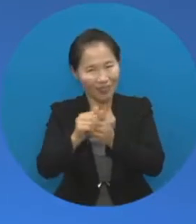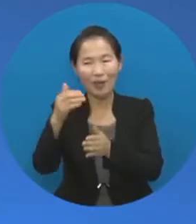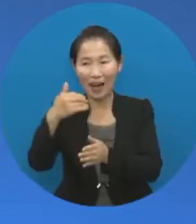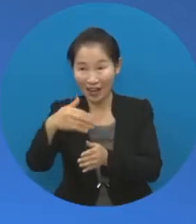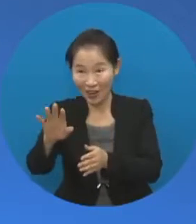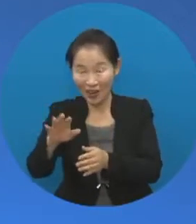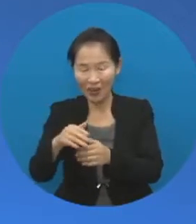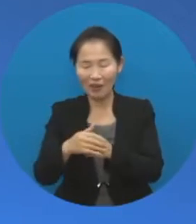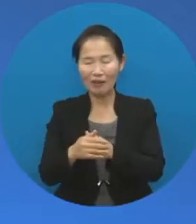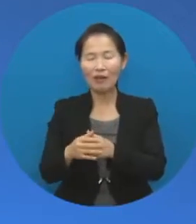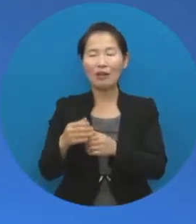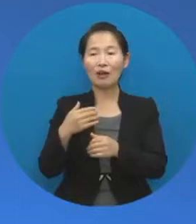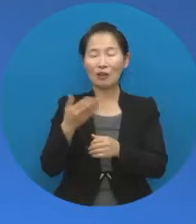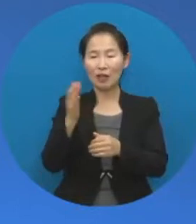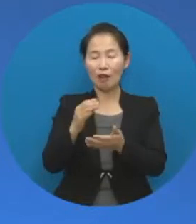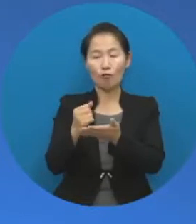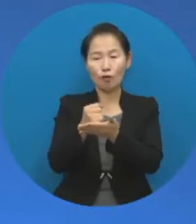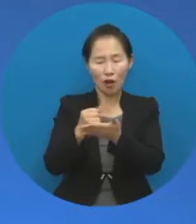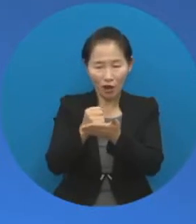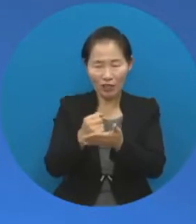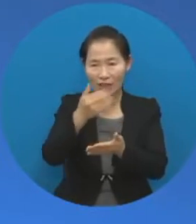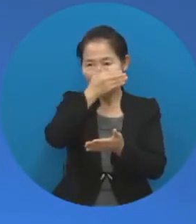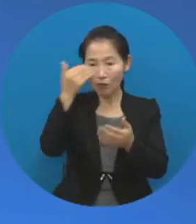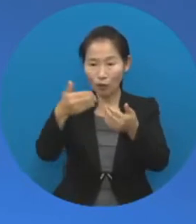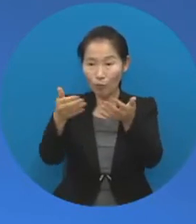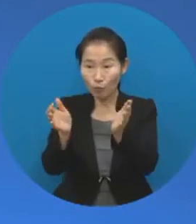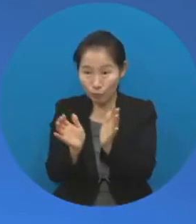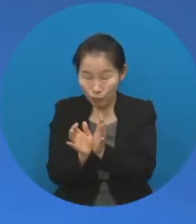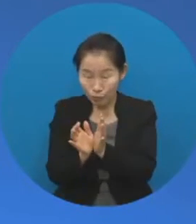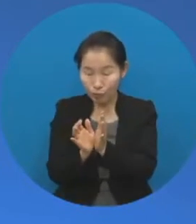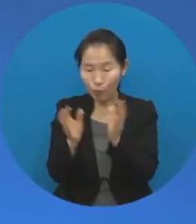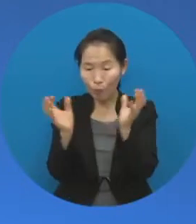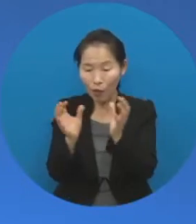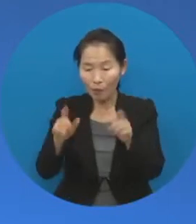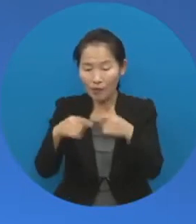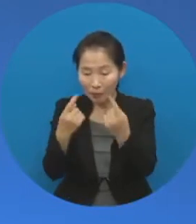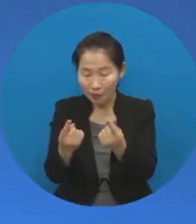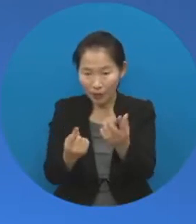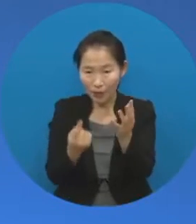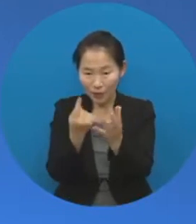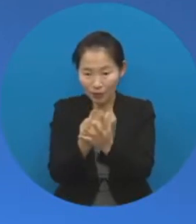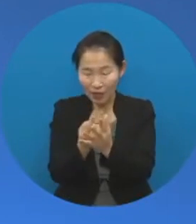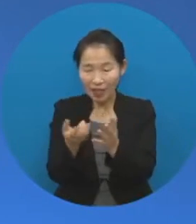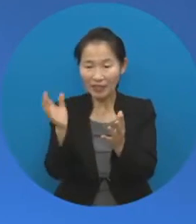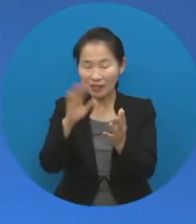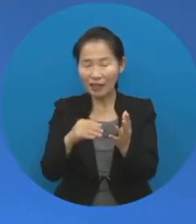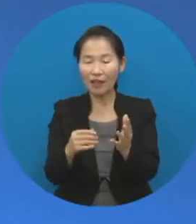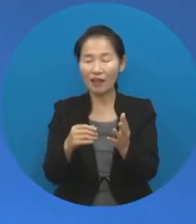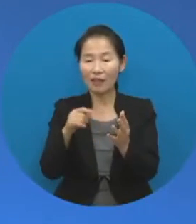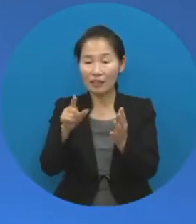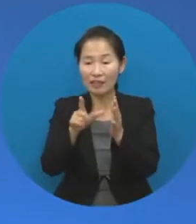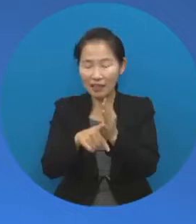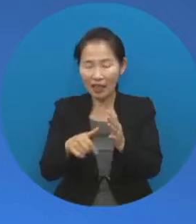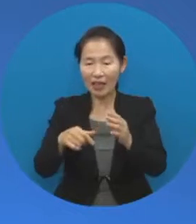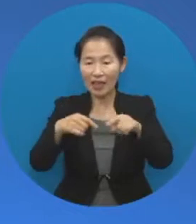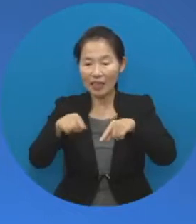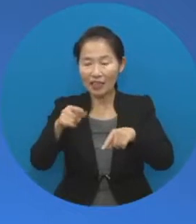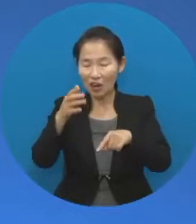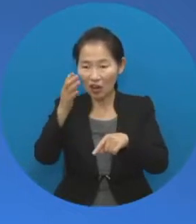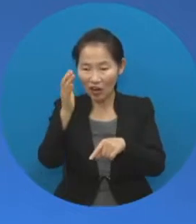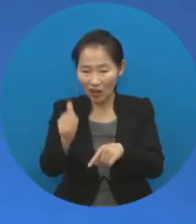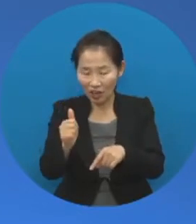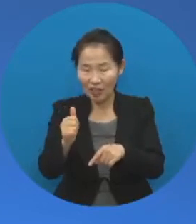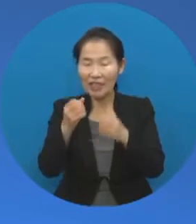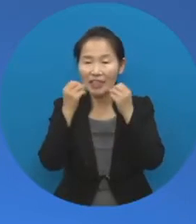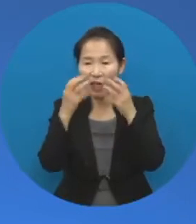우연히 청년부 셀에 들어갔는데 너무 놀랍게 청년부의 팀장 셀 리더가 새롭게 하소서